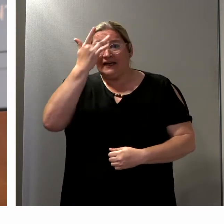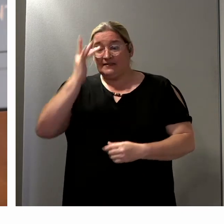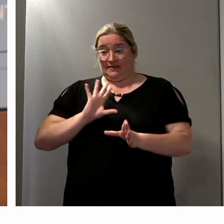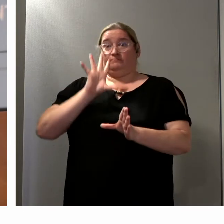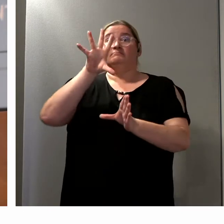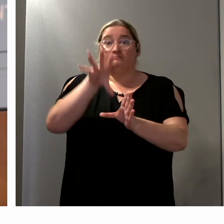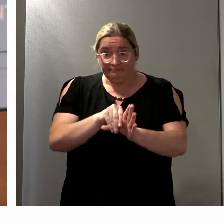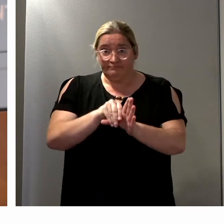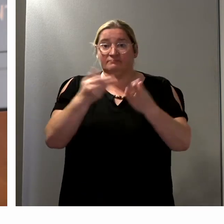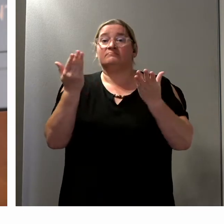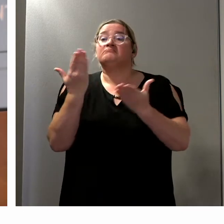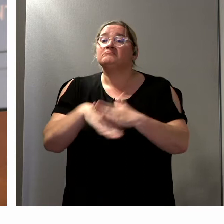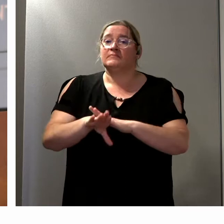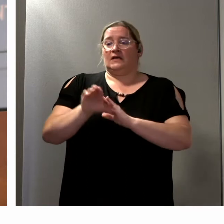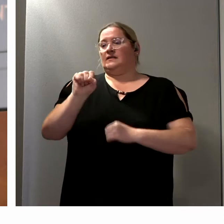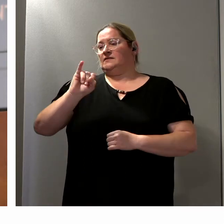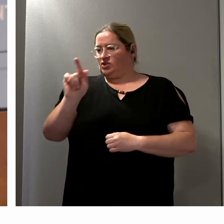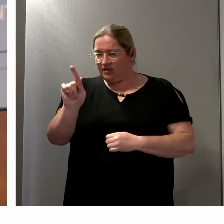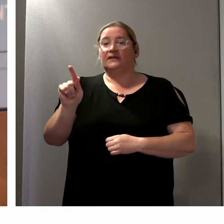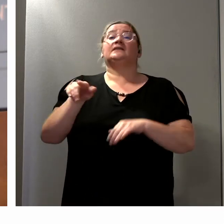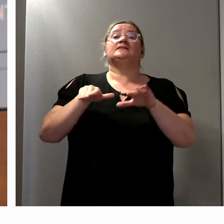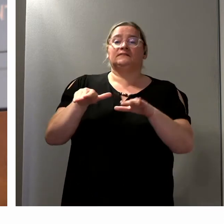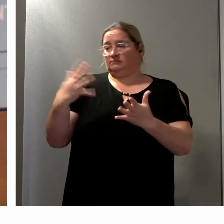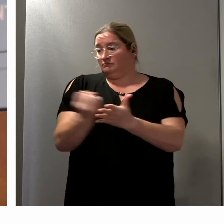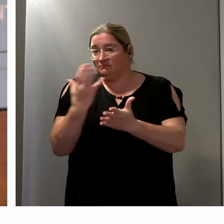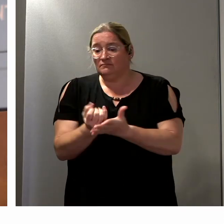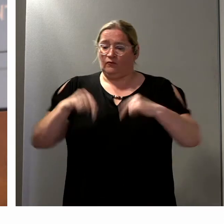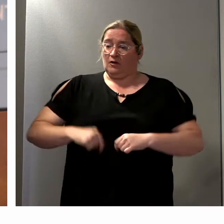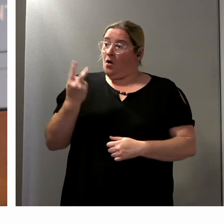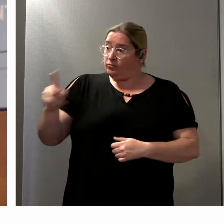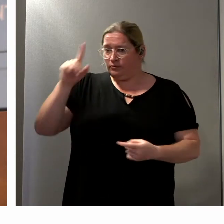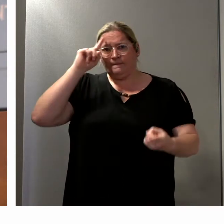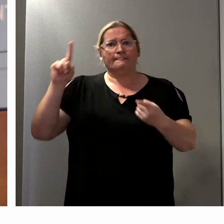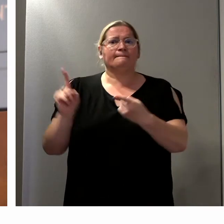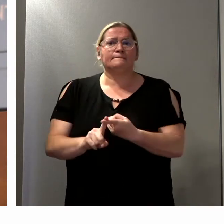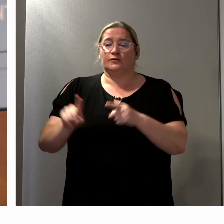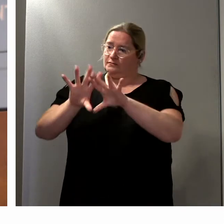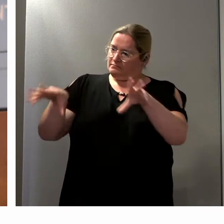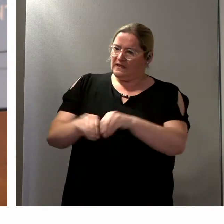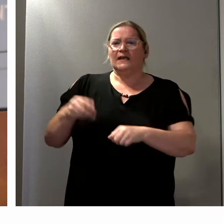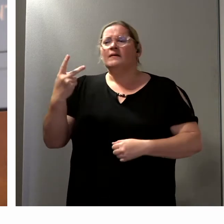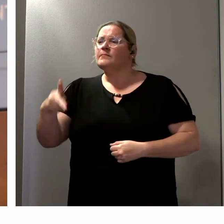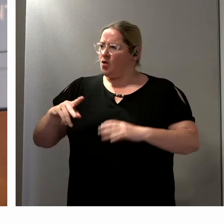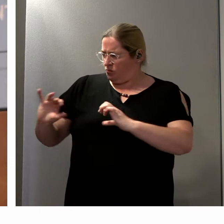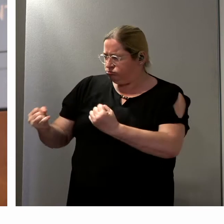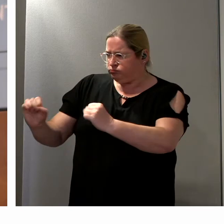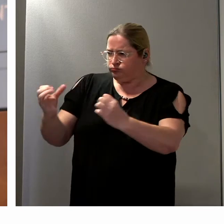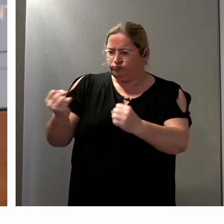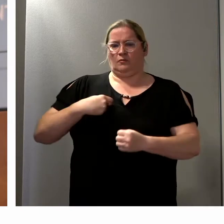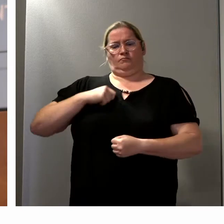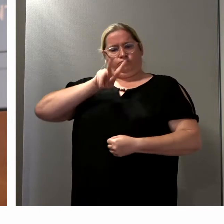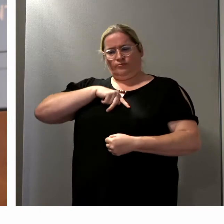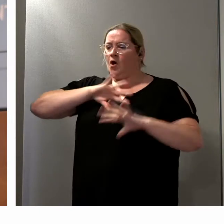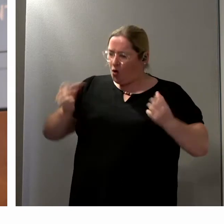du système d'information du gouvernement pour renforcer justement les compétences sur ce